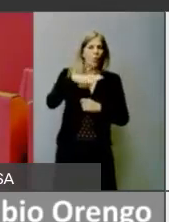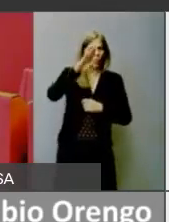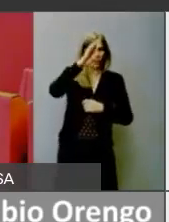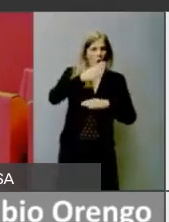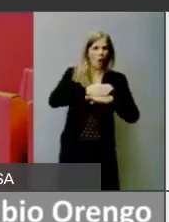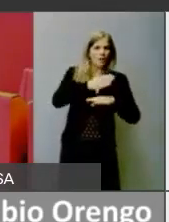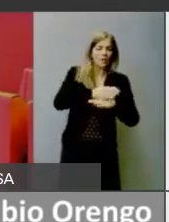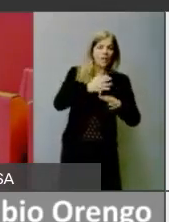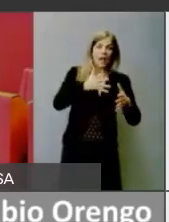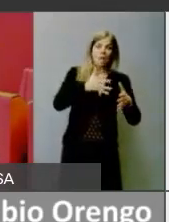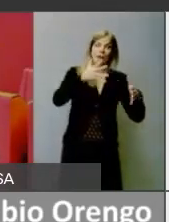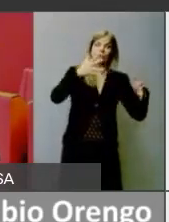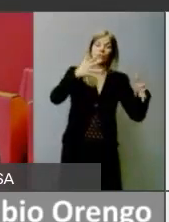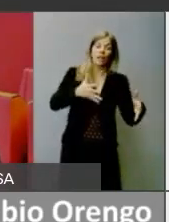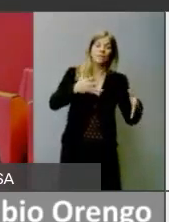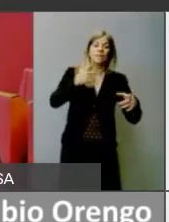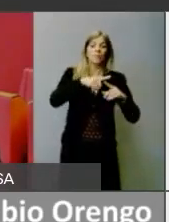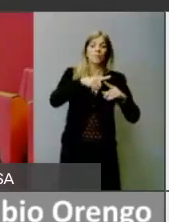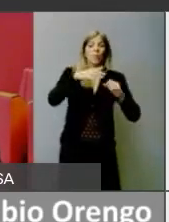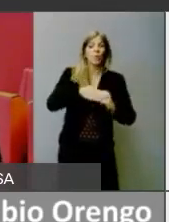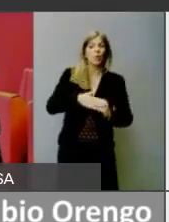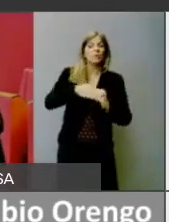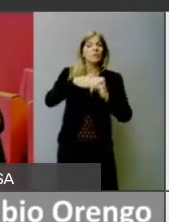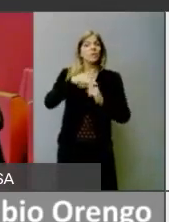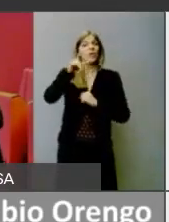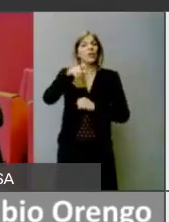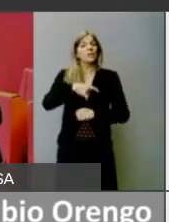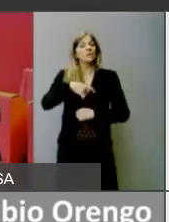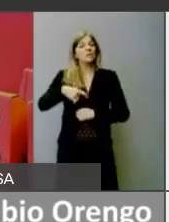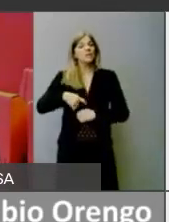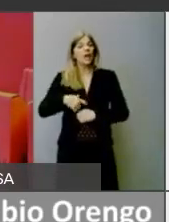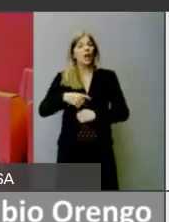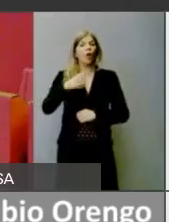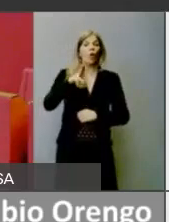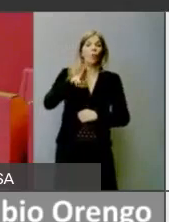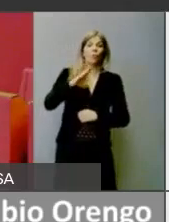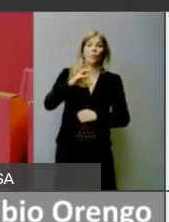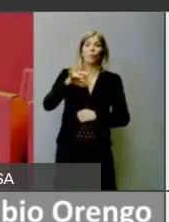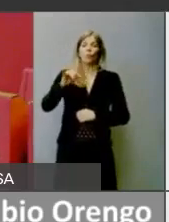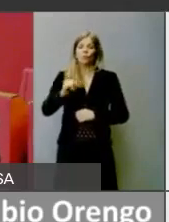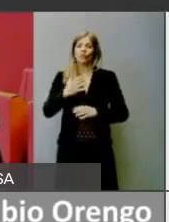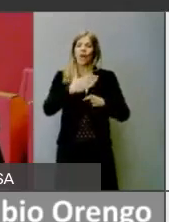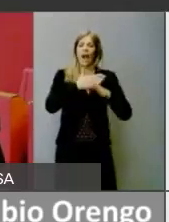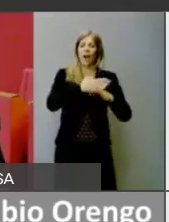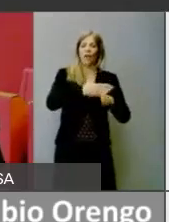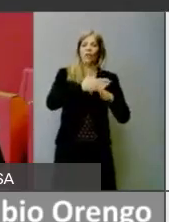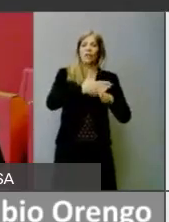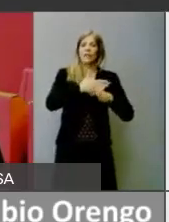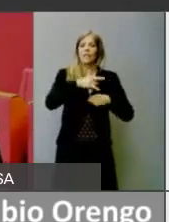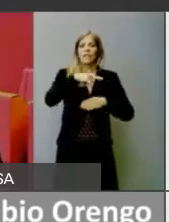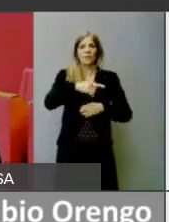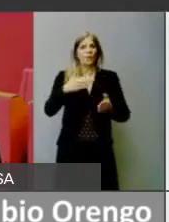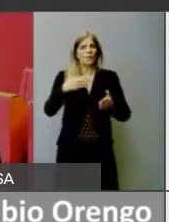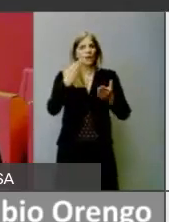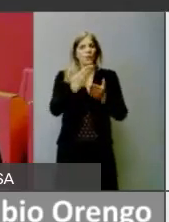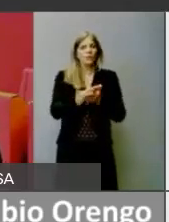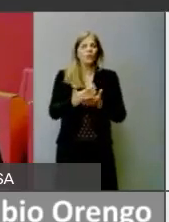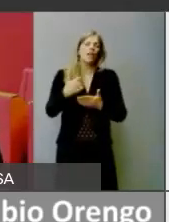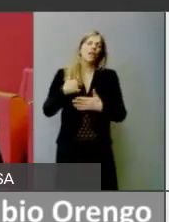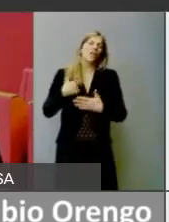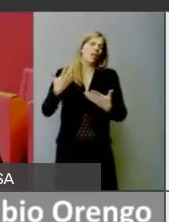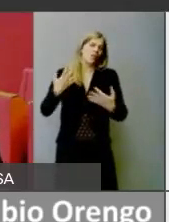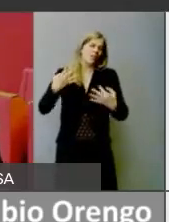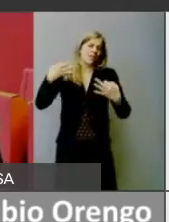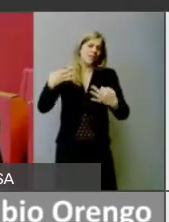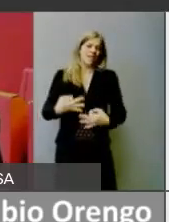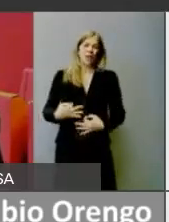questo sindaco Marco Bucci, che hanno voluto condividere questa mozione, e sono ben consapevoli di sfondare una porta